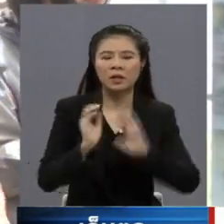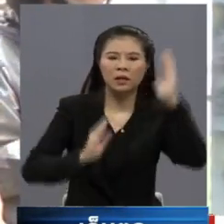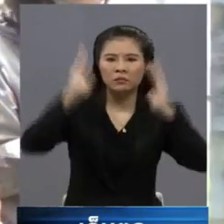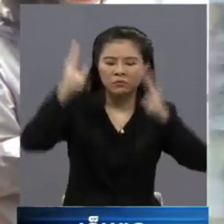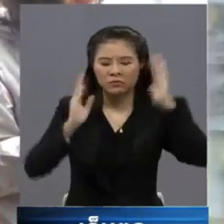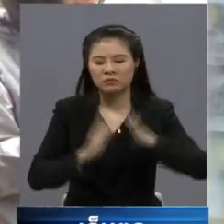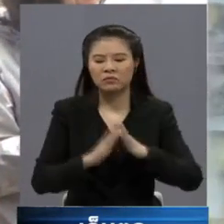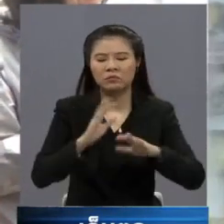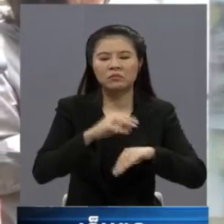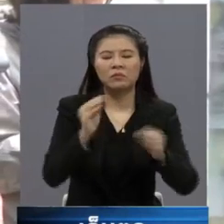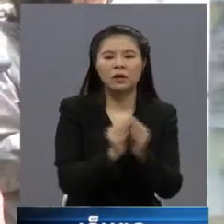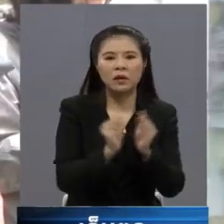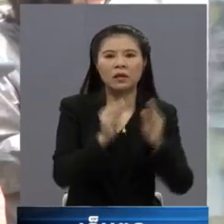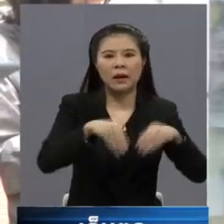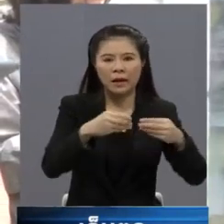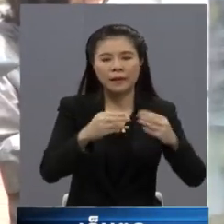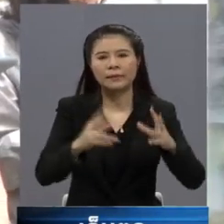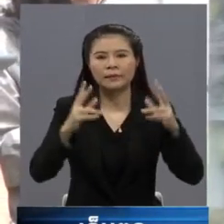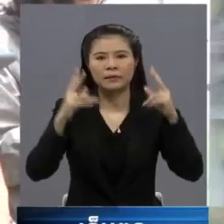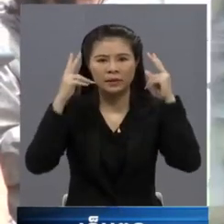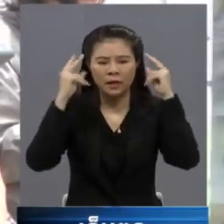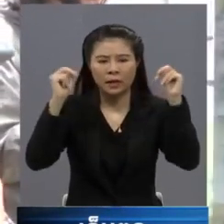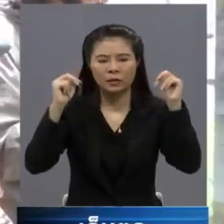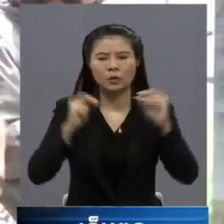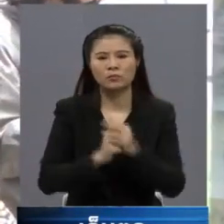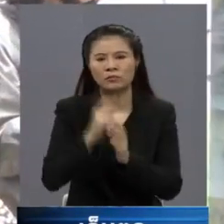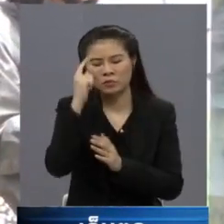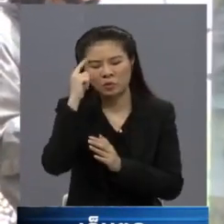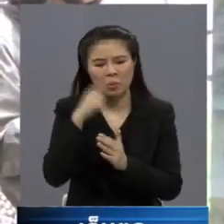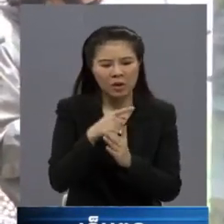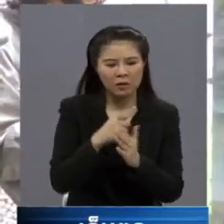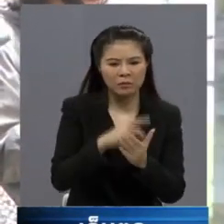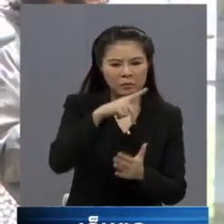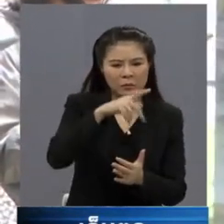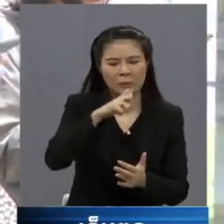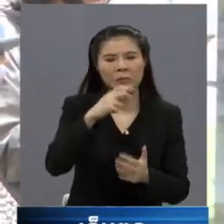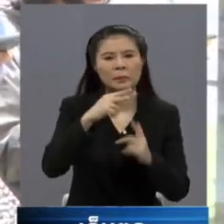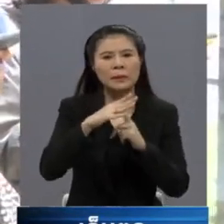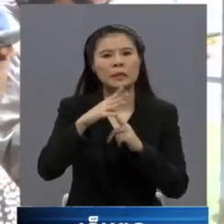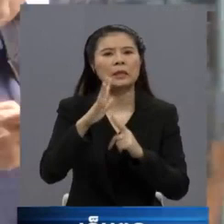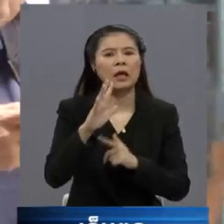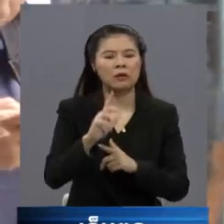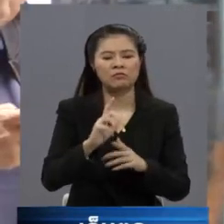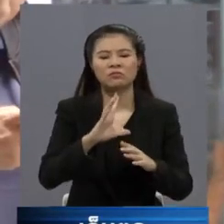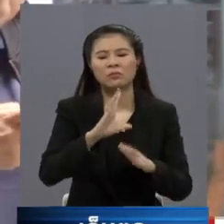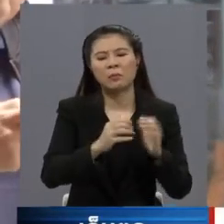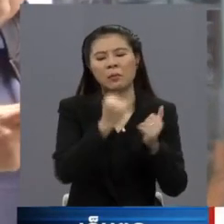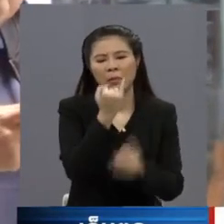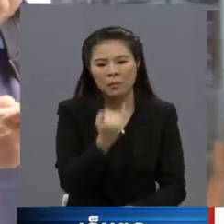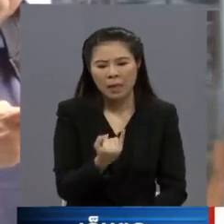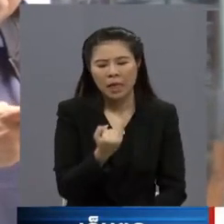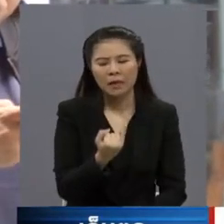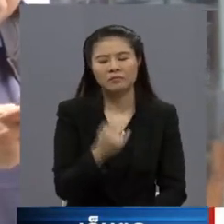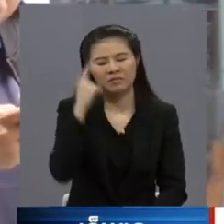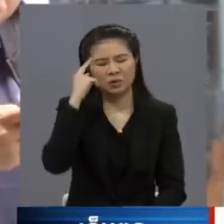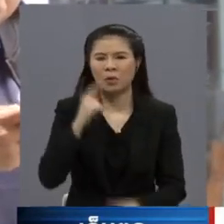ามันไม่ได้เป็นไปอย่างหวังเนี่ยนะครับปรากฏว่าคุณชัยธวัฒน์บอกว่าเตรียมไว้อยู่ฉากเดียวครับก็คือคุณพิธาต้องเป็นนายก